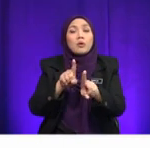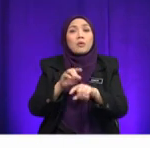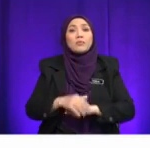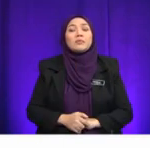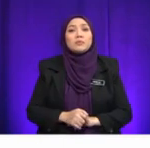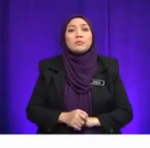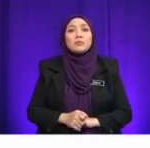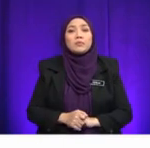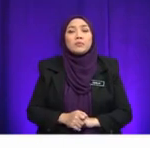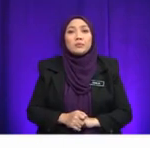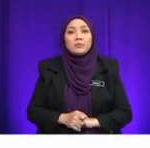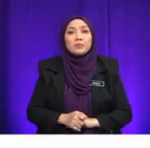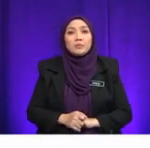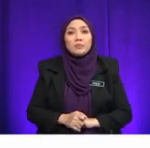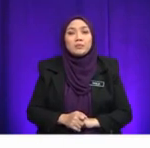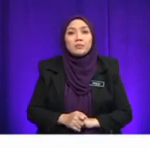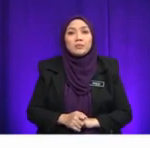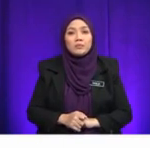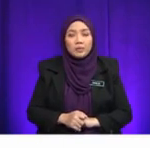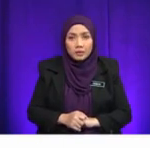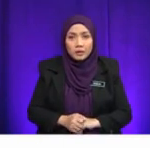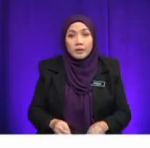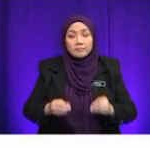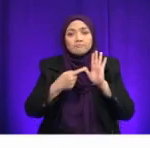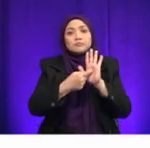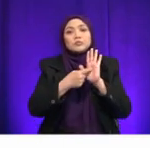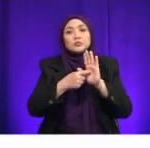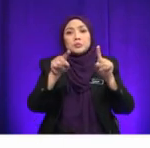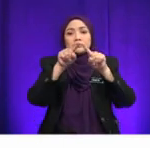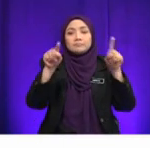Tuliskan pada Tunjukkan paparan jawaban masing-masing